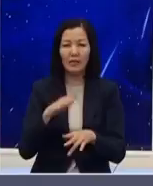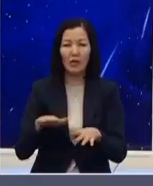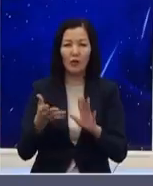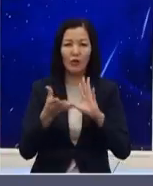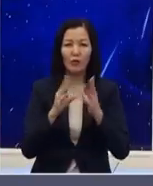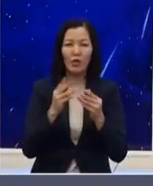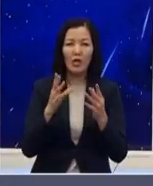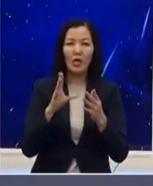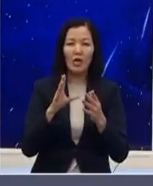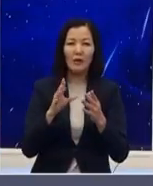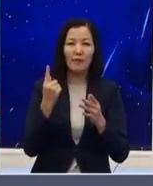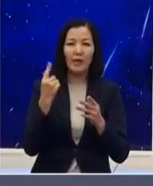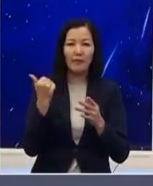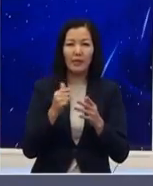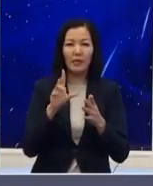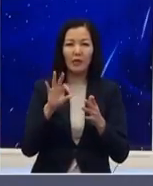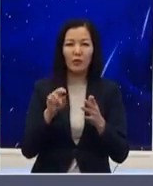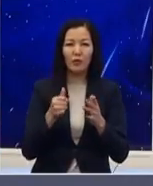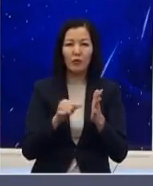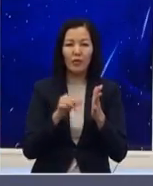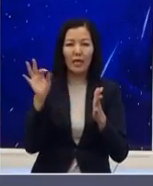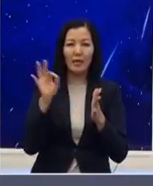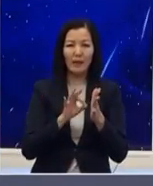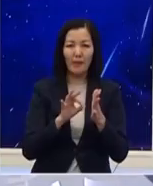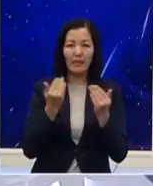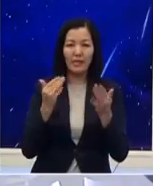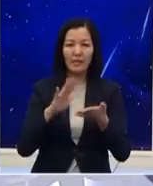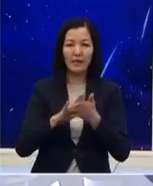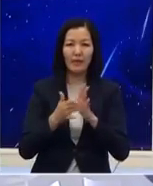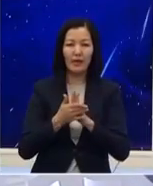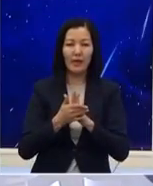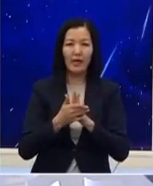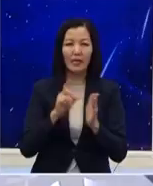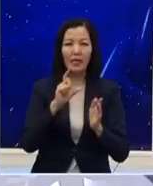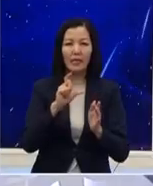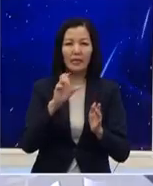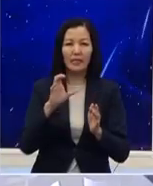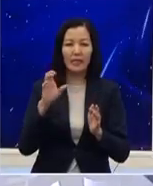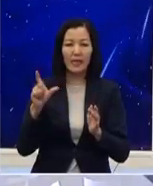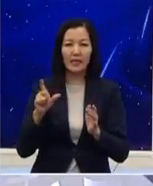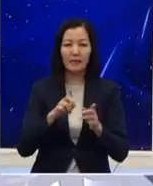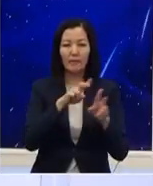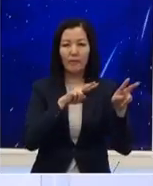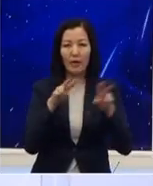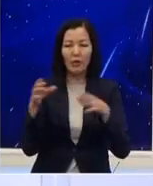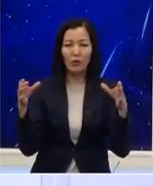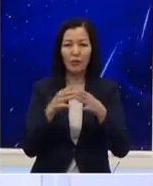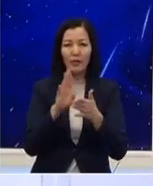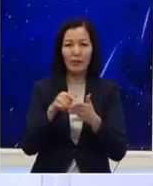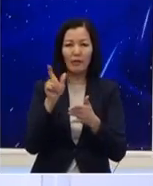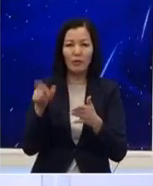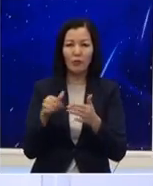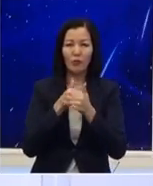апталық өсім 0.6% дейді санитар мамандар. Өңірдегі эпидахуалды санитарлық эпидемиологиялық бақылау департаменті басшысының